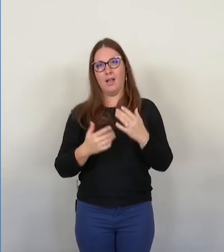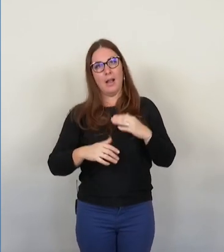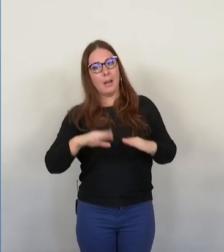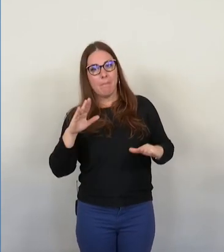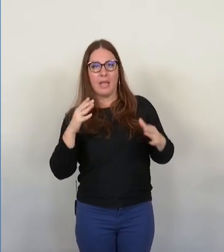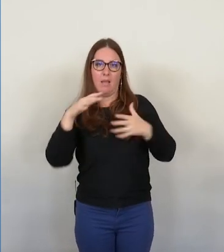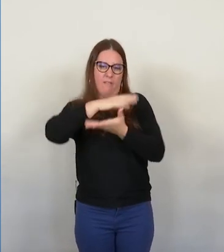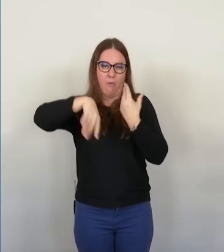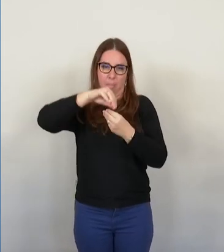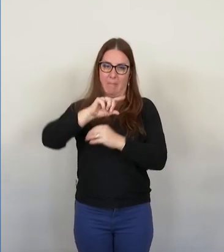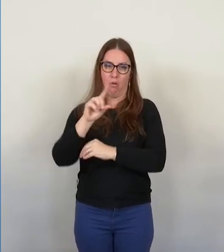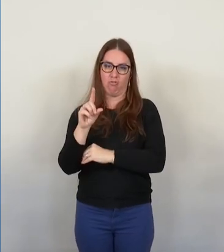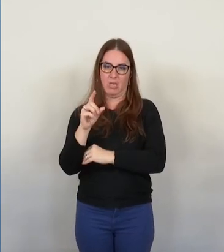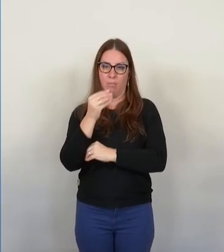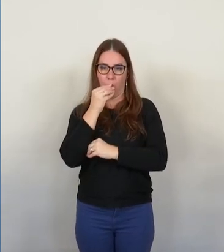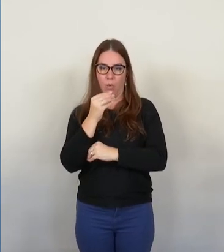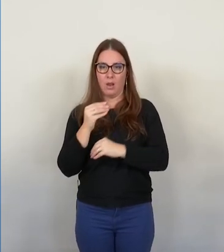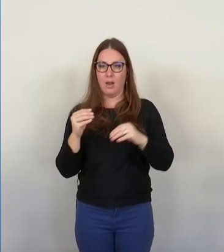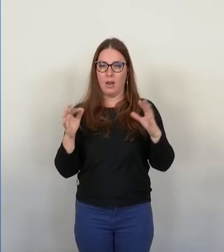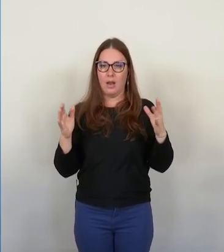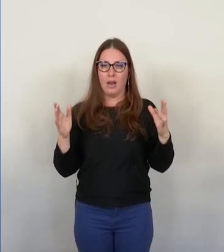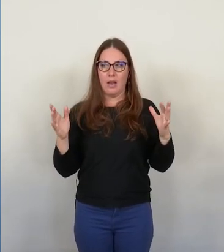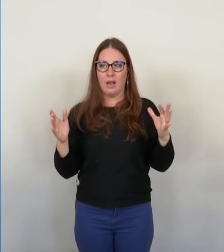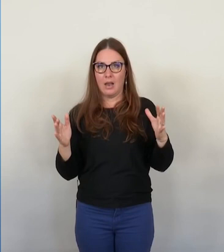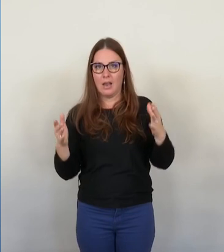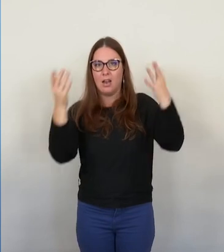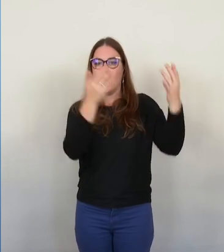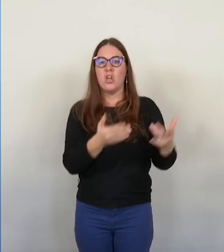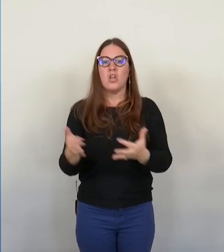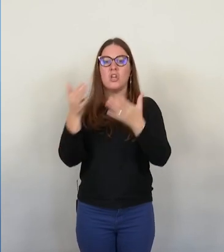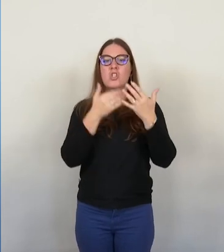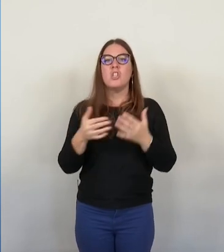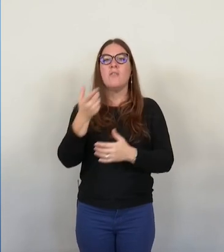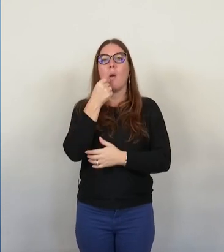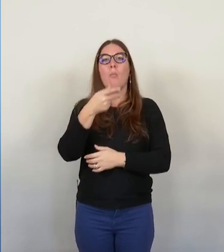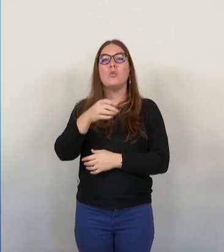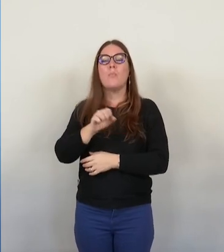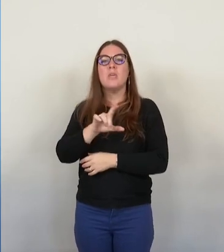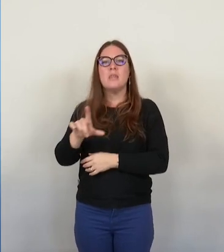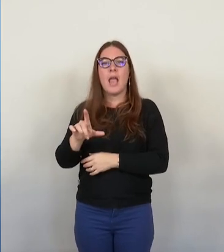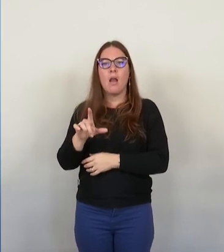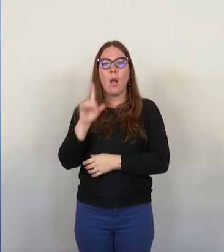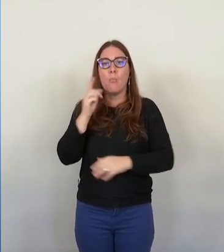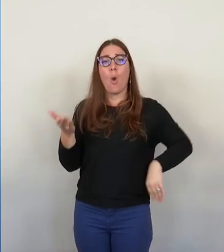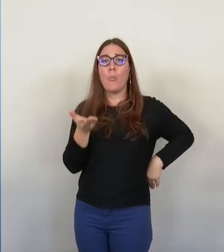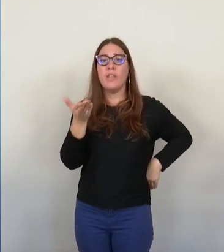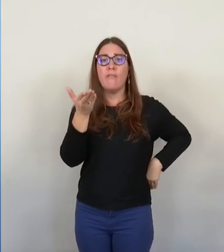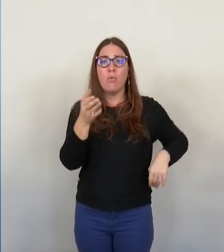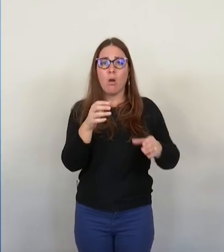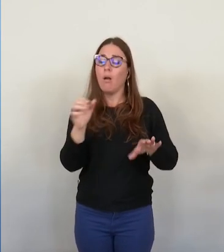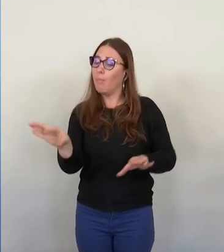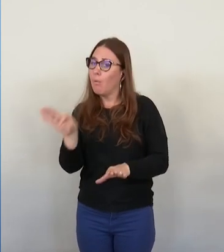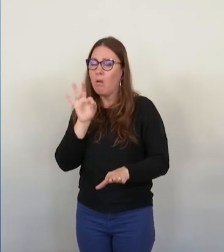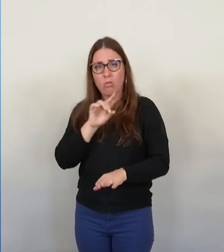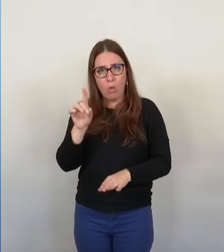tout mélanger je rappelle que le les les chiffres que vous annoncez monsieur Pinel ne sont pas des chiffres pour des petits fou hein mais ce sont des chiffres pour notamment